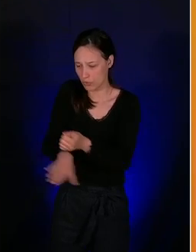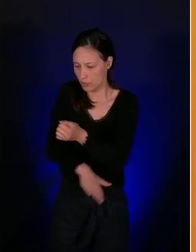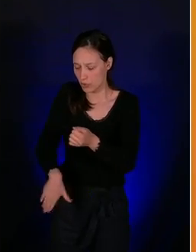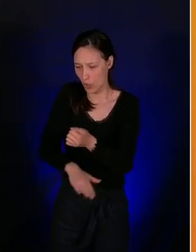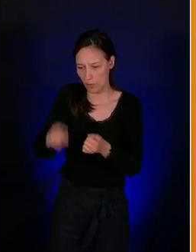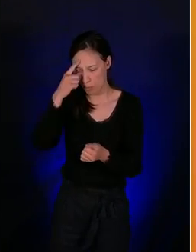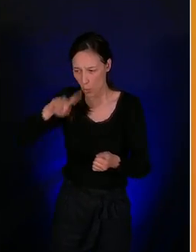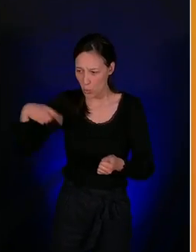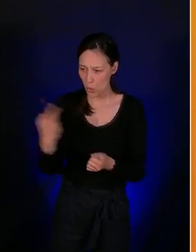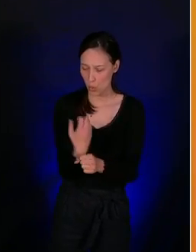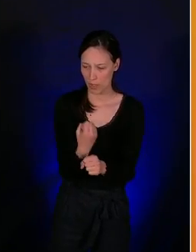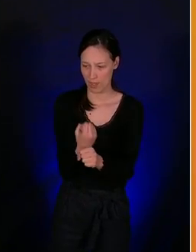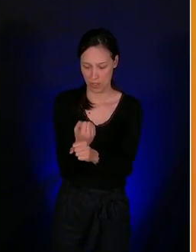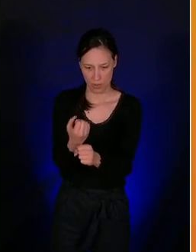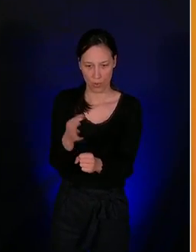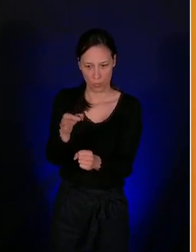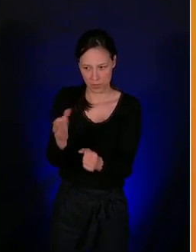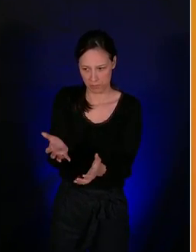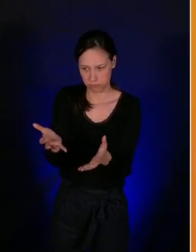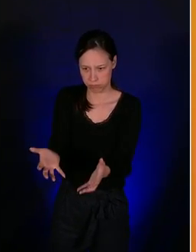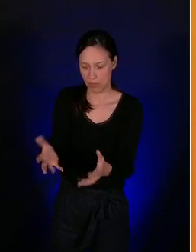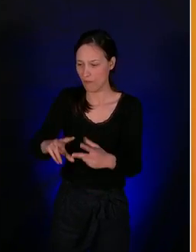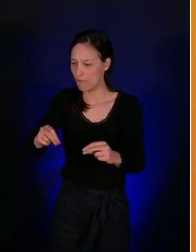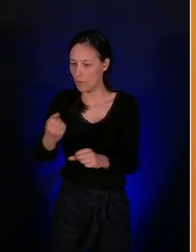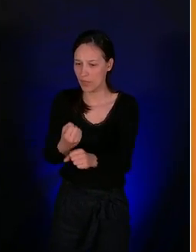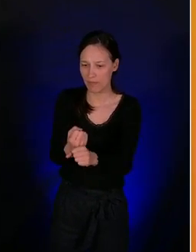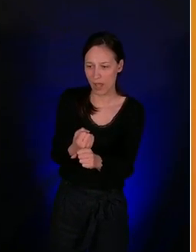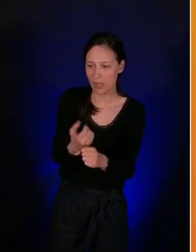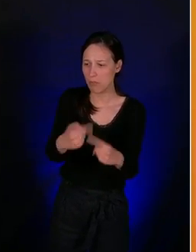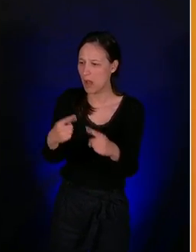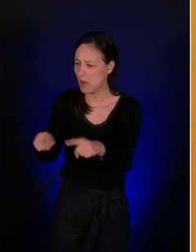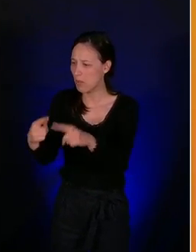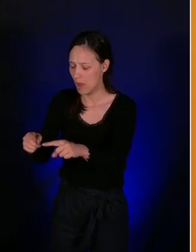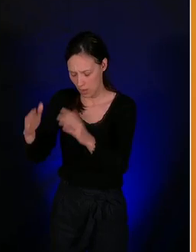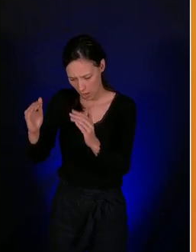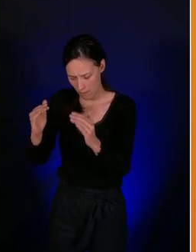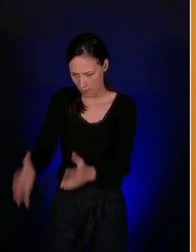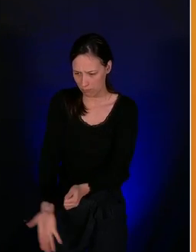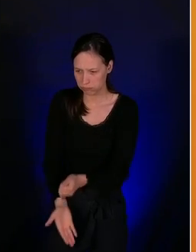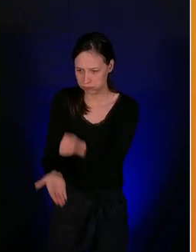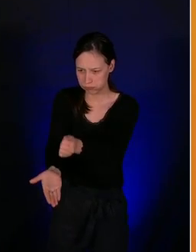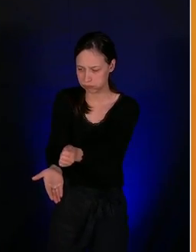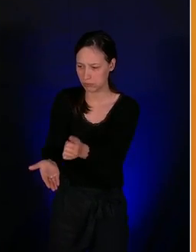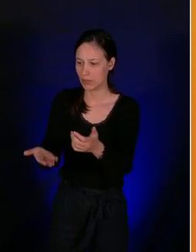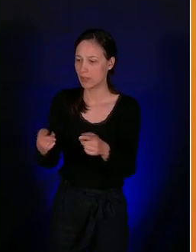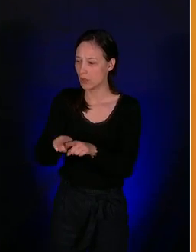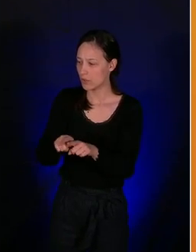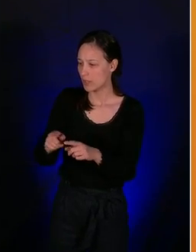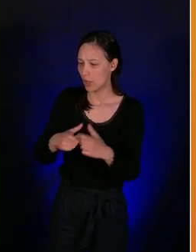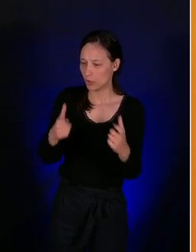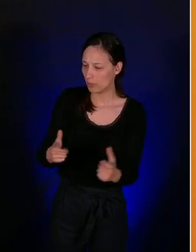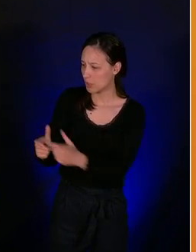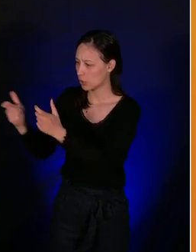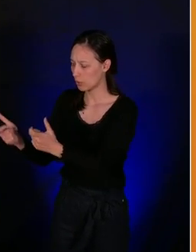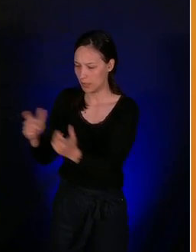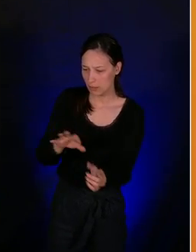travailleurs, quelle que soit leur forme de travail, à opposer ces droits à tout employeur et qu'ils soient transférables d'un employeur à un autre.